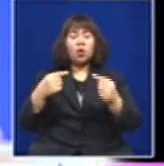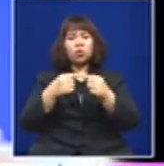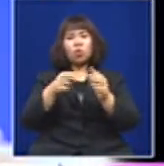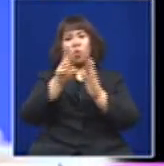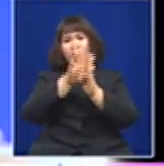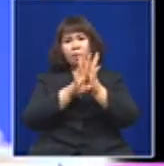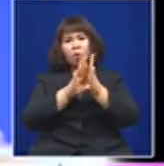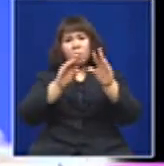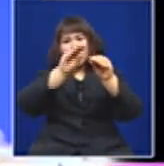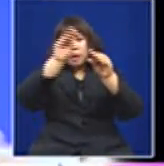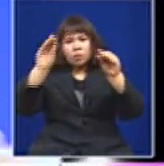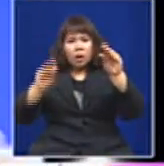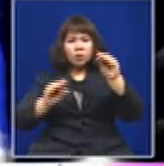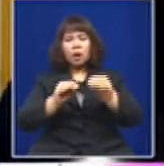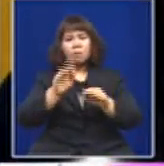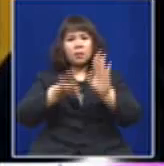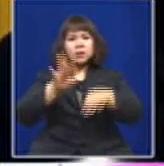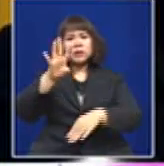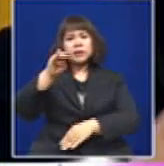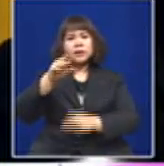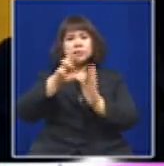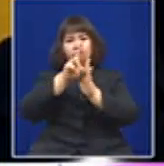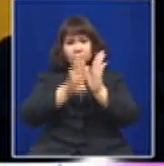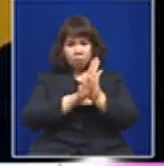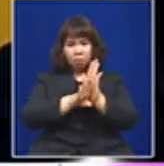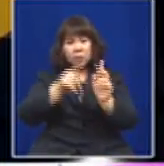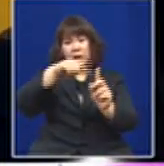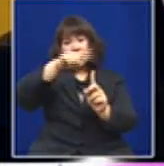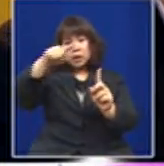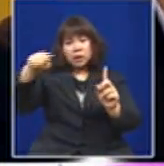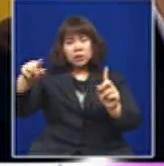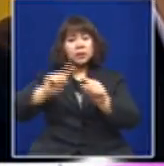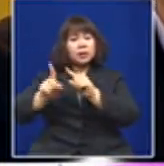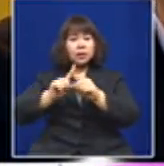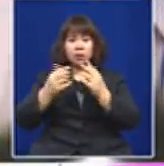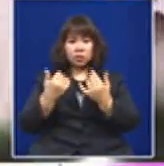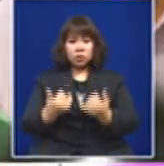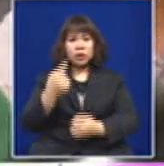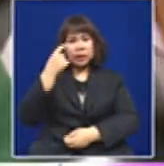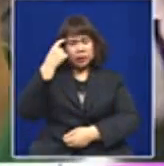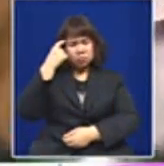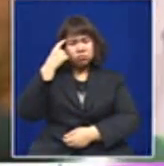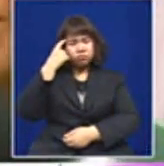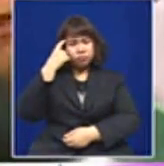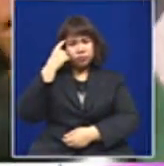ดาวคู่มากกว่า40ระบบการค้นพบคลื่นความโน้มถ่วงในครั้งนี้จึงอ